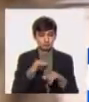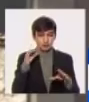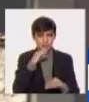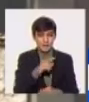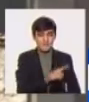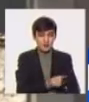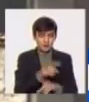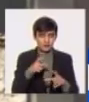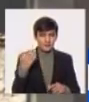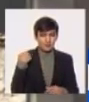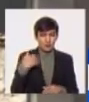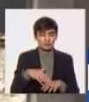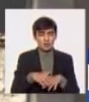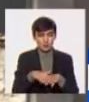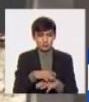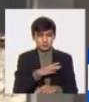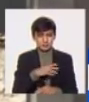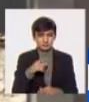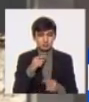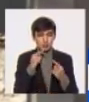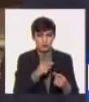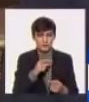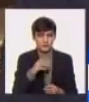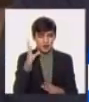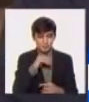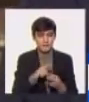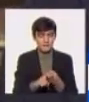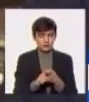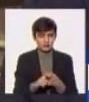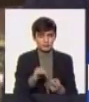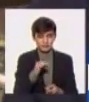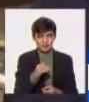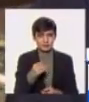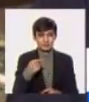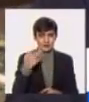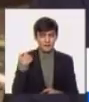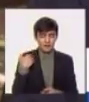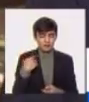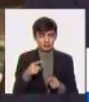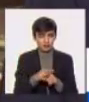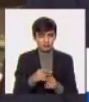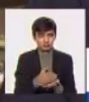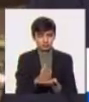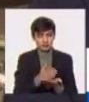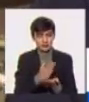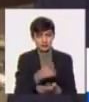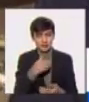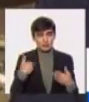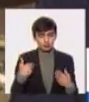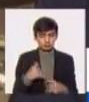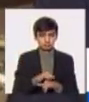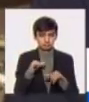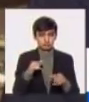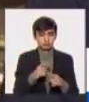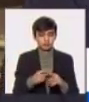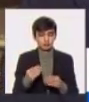о том, что народные средства обладают противовирусным эффектом. Вот это народные средства для укрепления иммунитета, поэтому, например, что